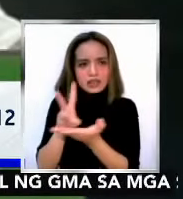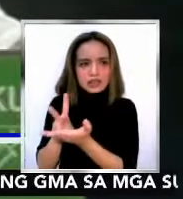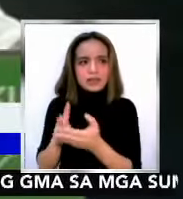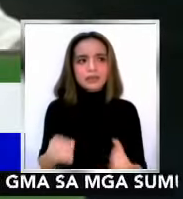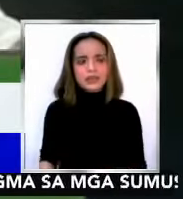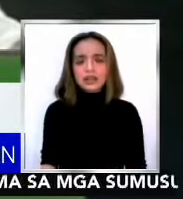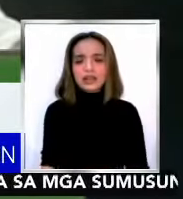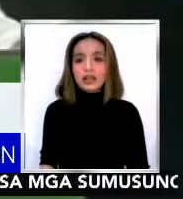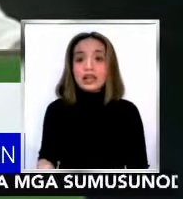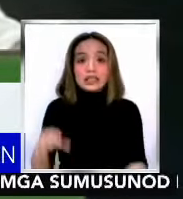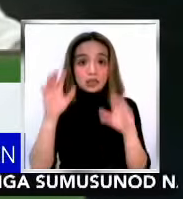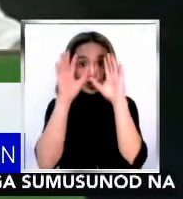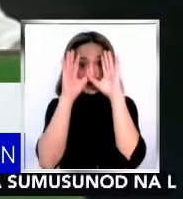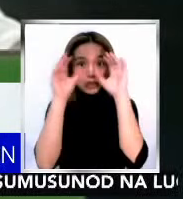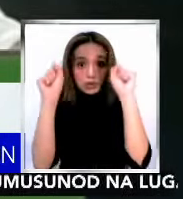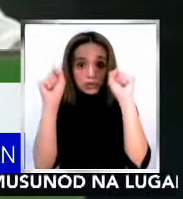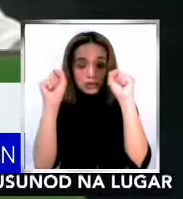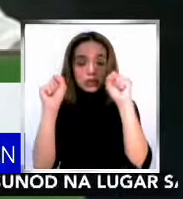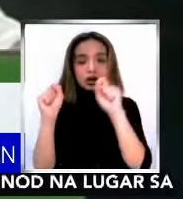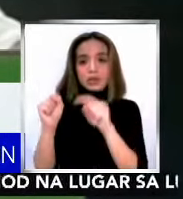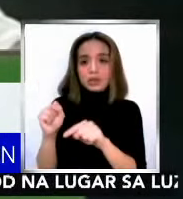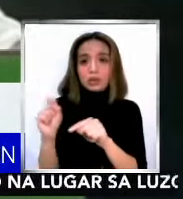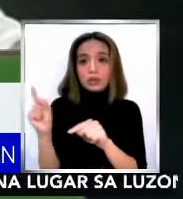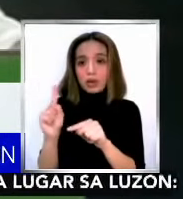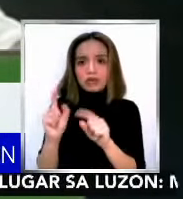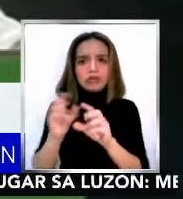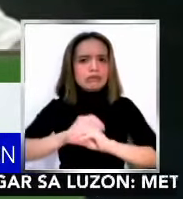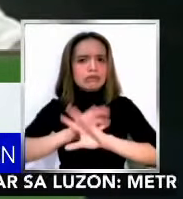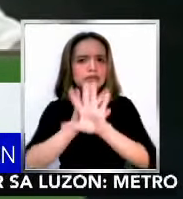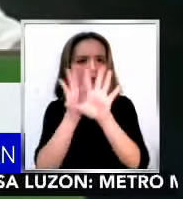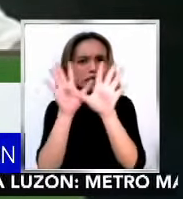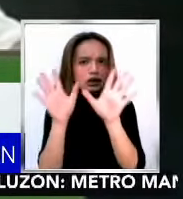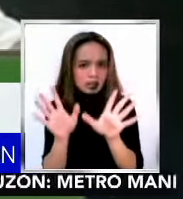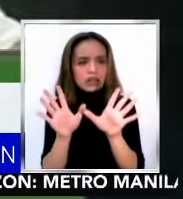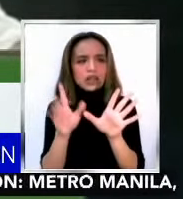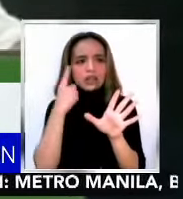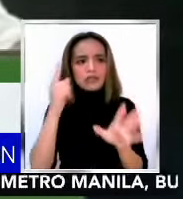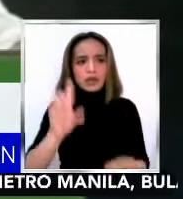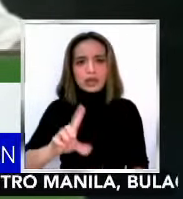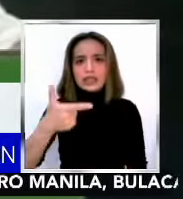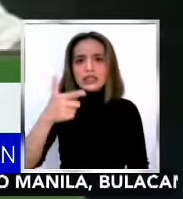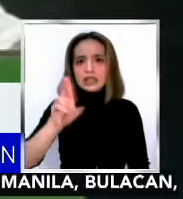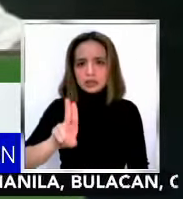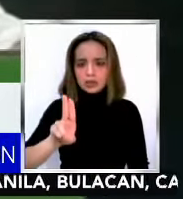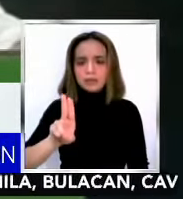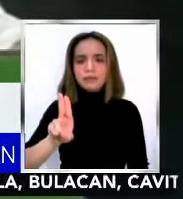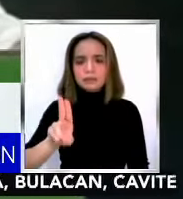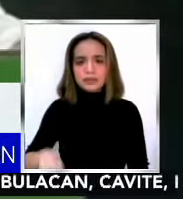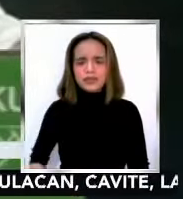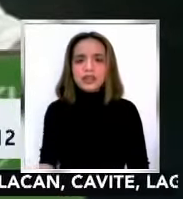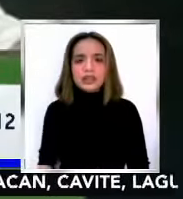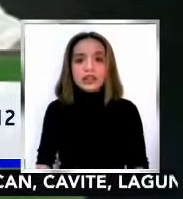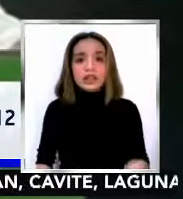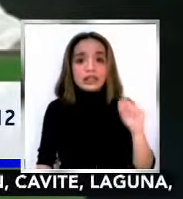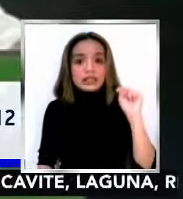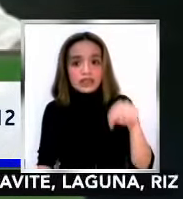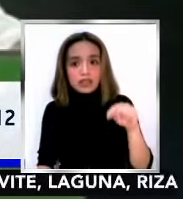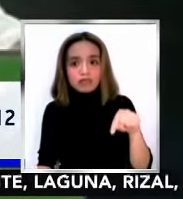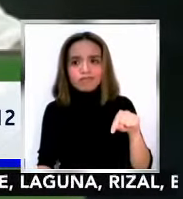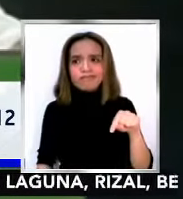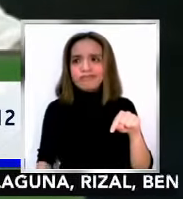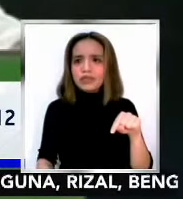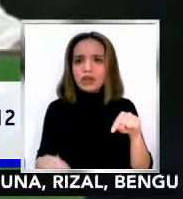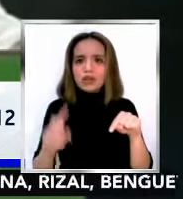Pangulo ay very clearly for LGUs to consider. So dito sa phase 4 ng